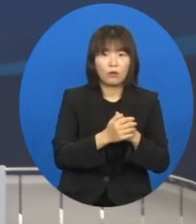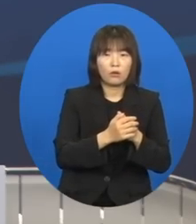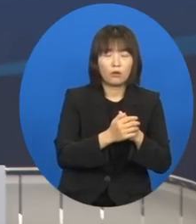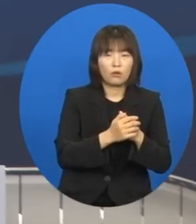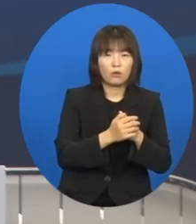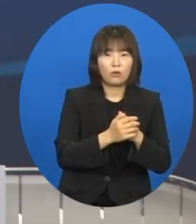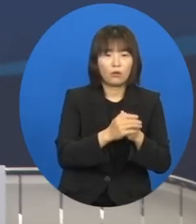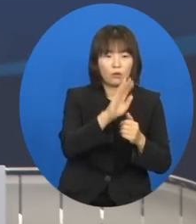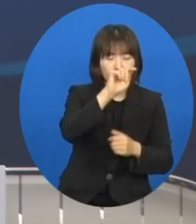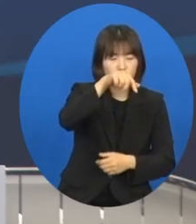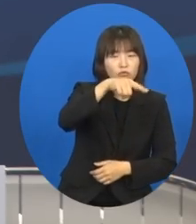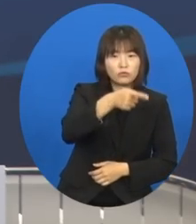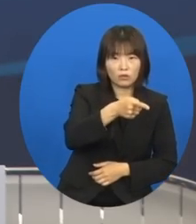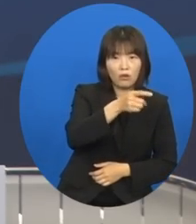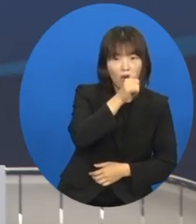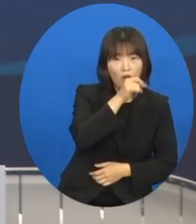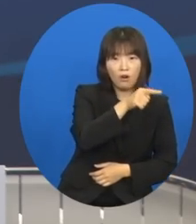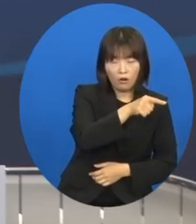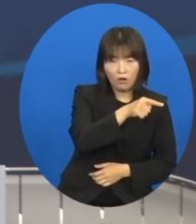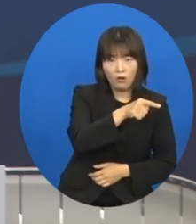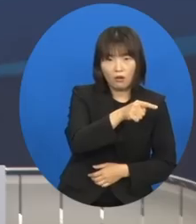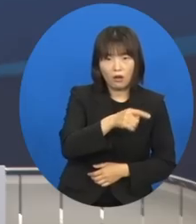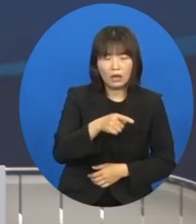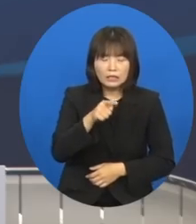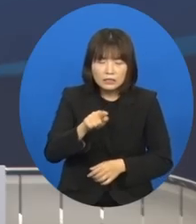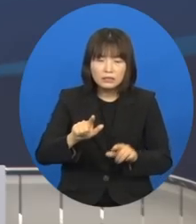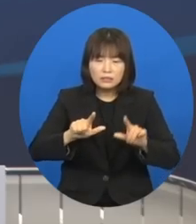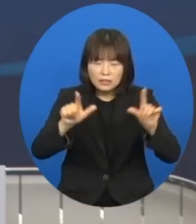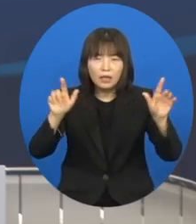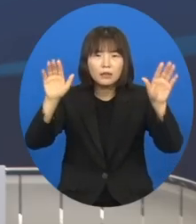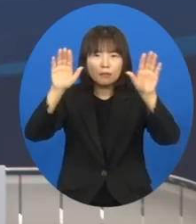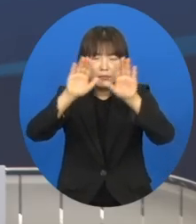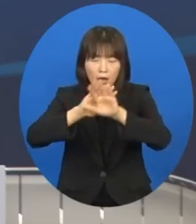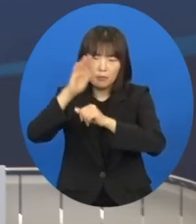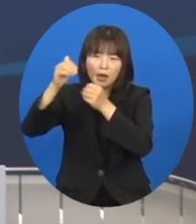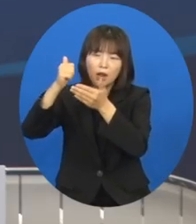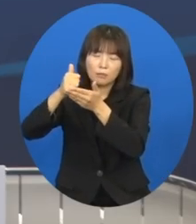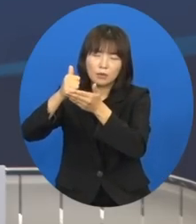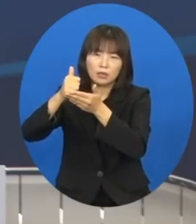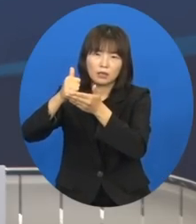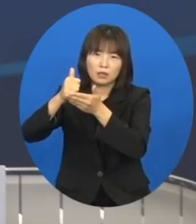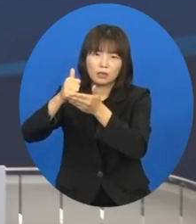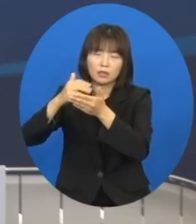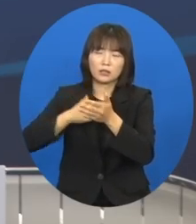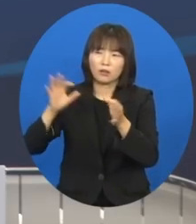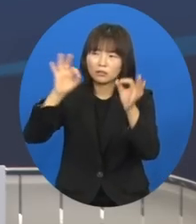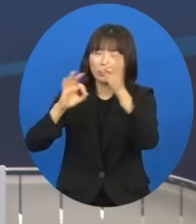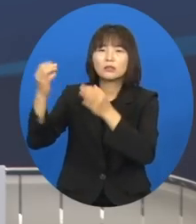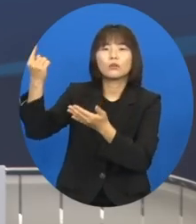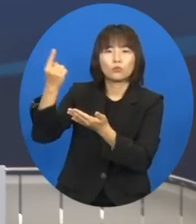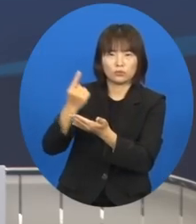근데 그날 밤에 하나님이 제 인생 가운데 걸어오셨어요.